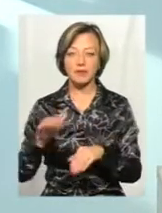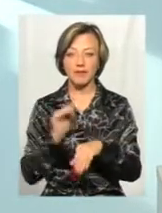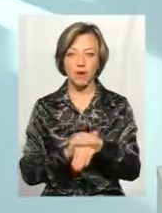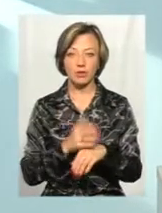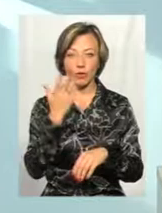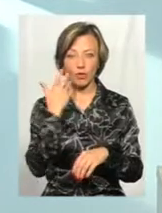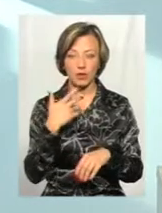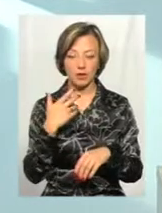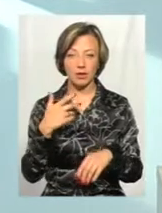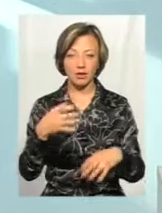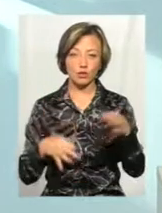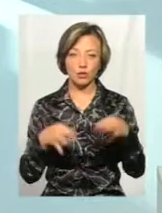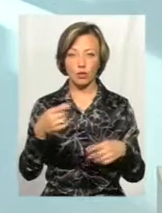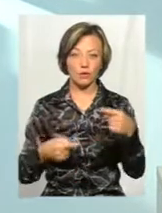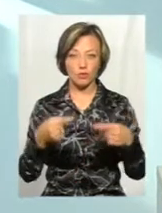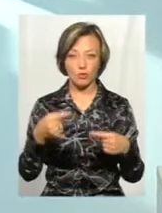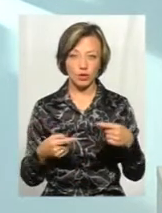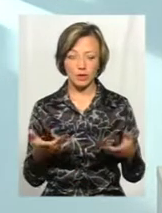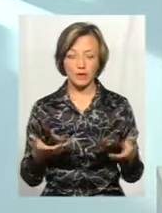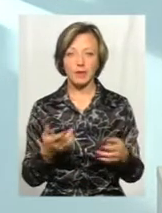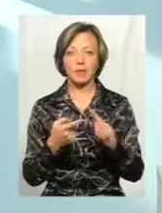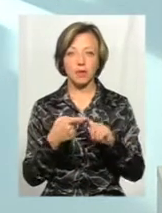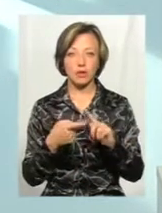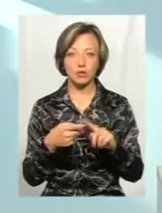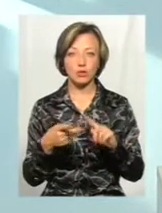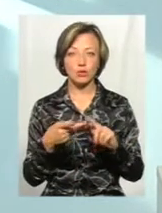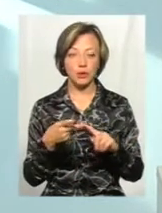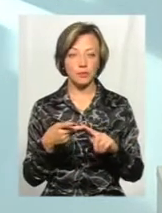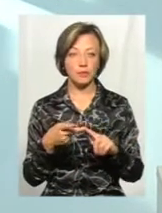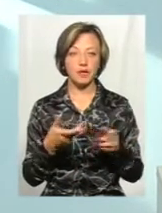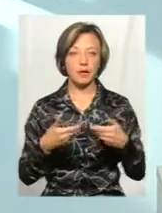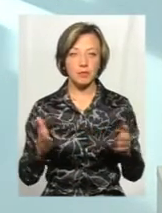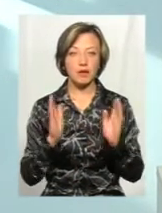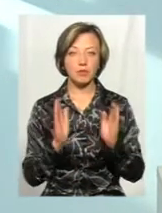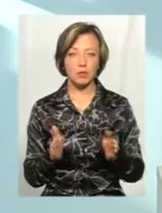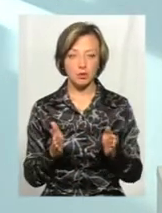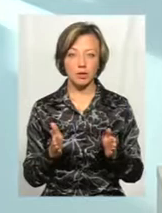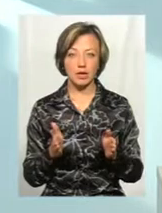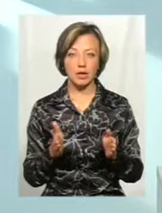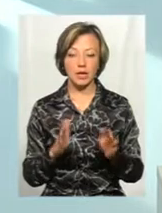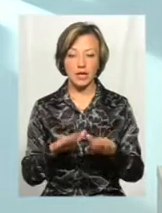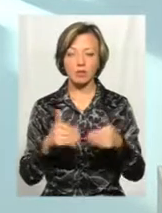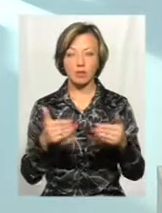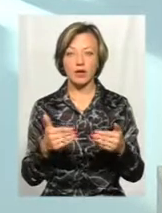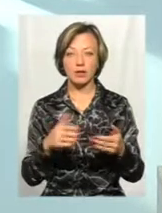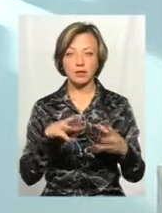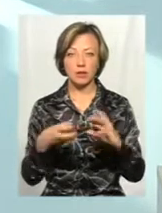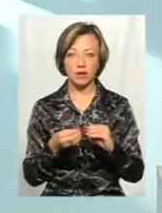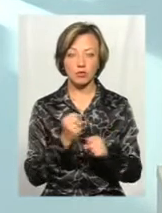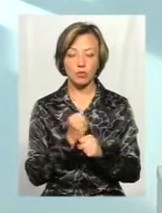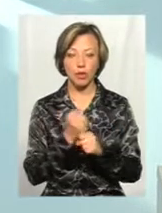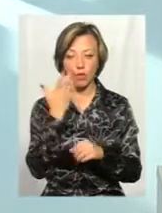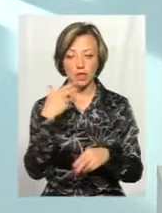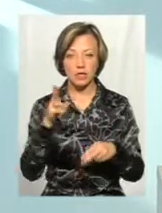вже гралися в судові спори з контрагентами. Це перше. Друге, ми будемо ініціювати відповідні за результатом роботи,